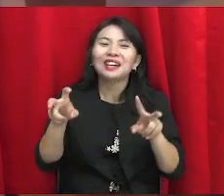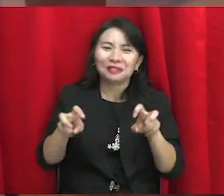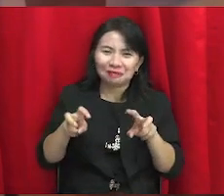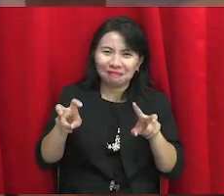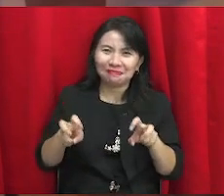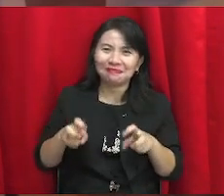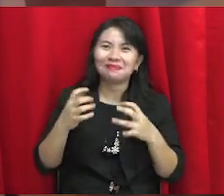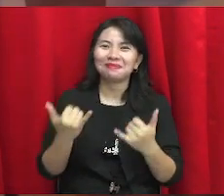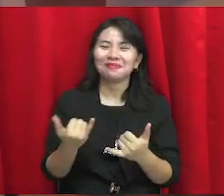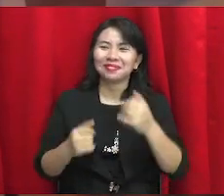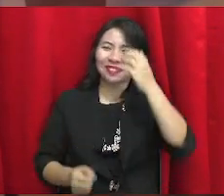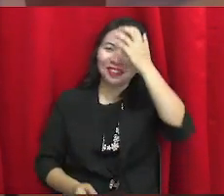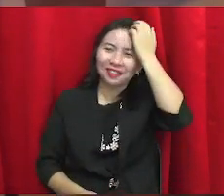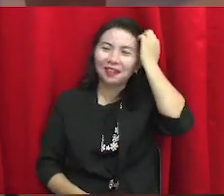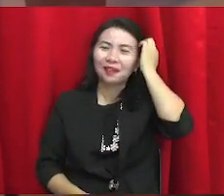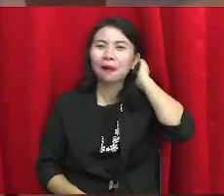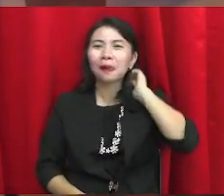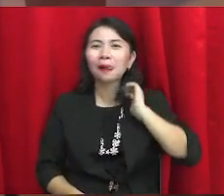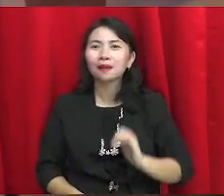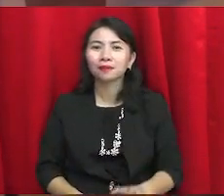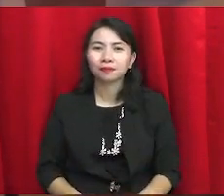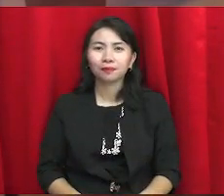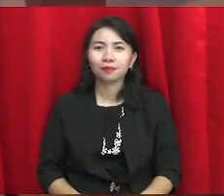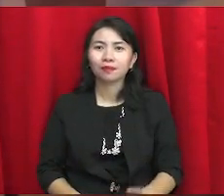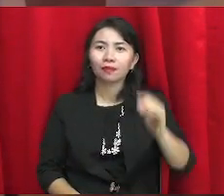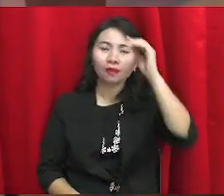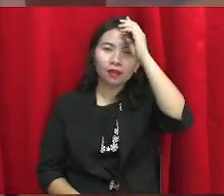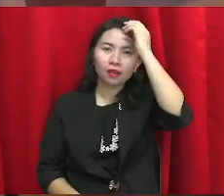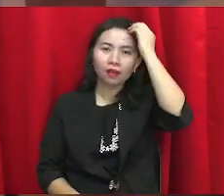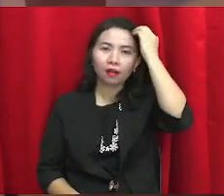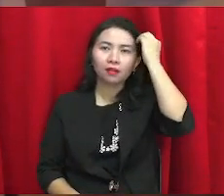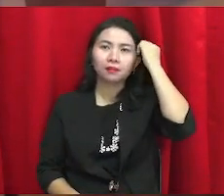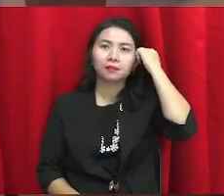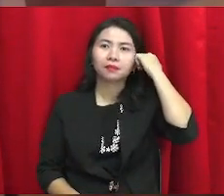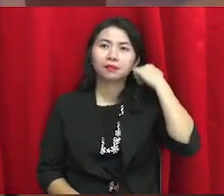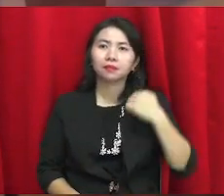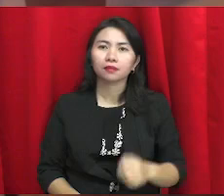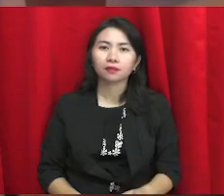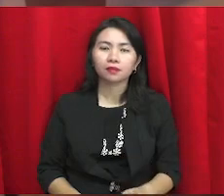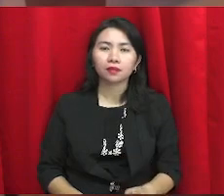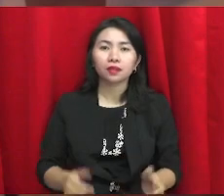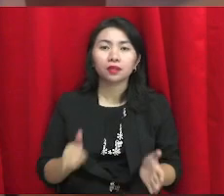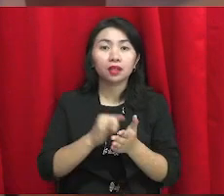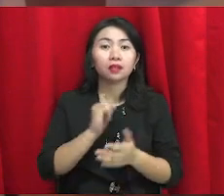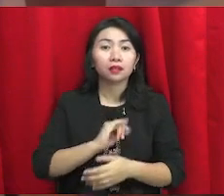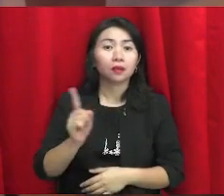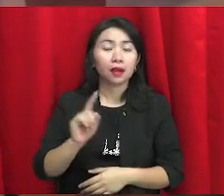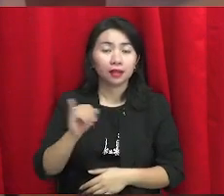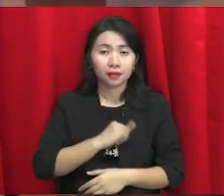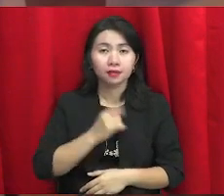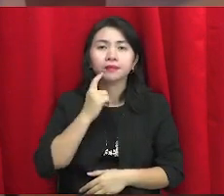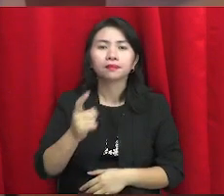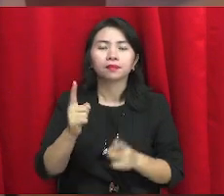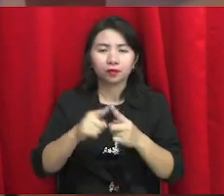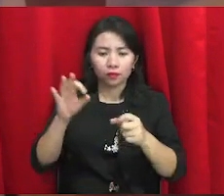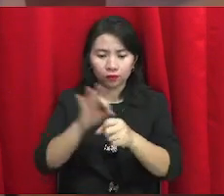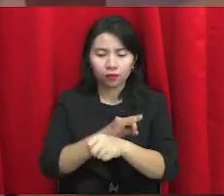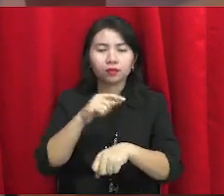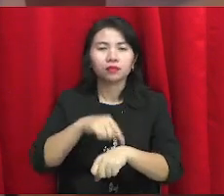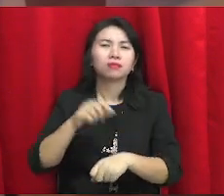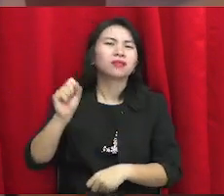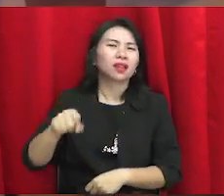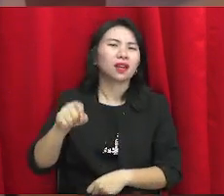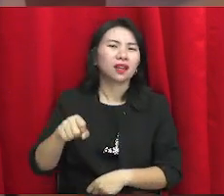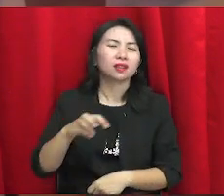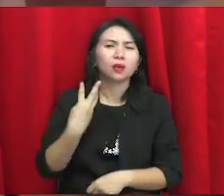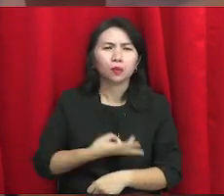Wow. De, parang naalala mo, Ma'am Ara, si Ma'am Ara makaka-witness yan eh. Sinabi ko yan sa full time. Yes, sir. Okay